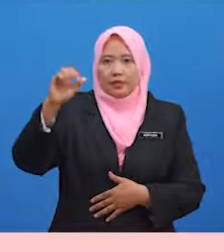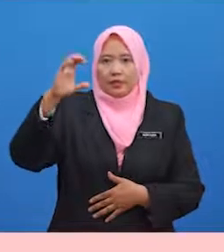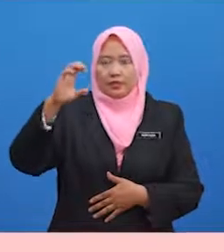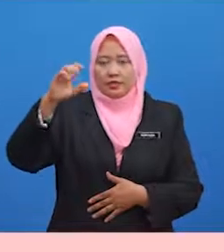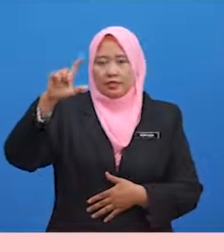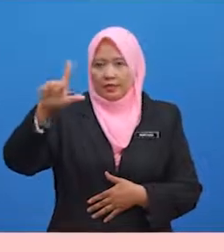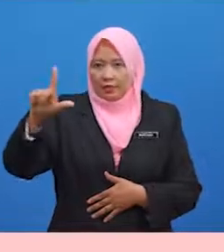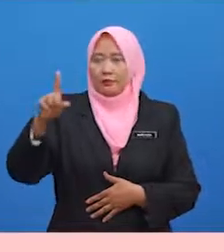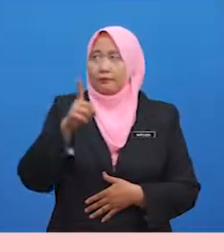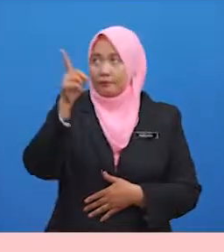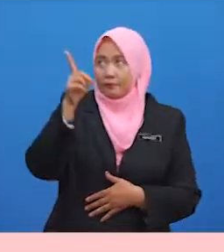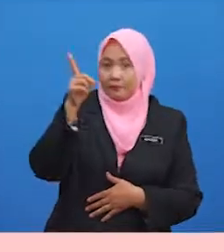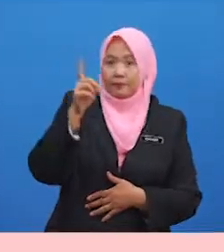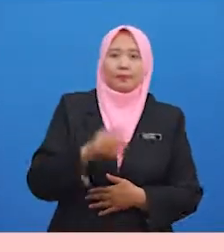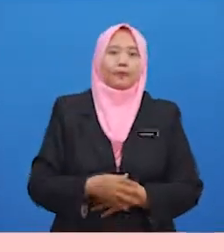bahagian lutut.